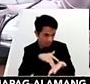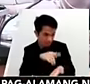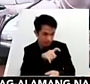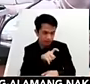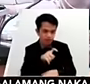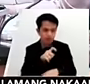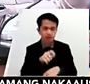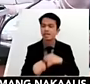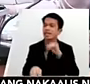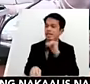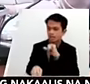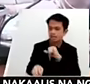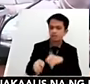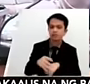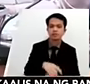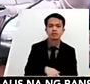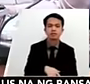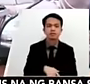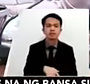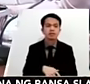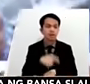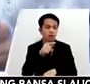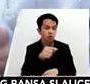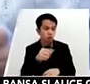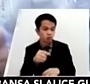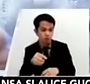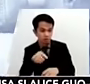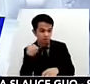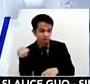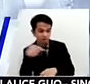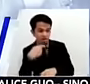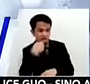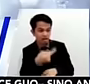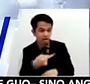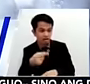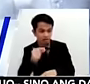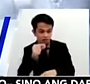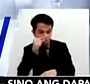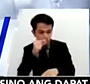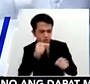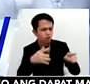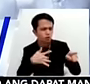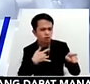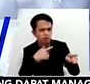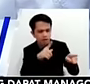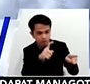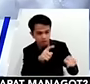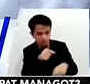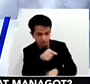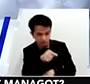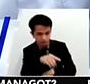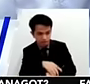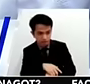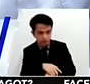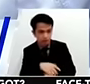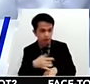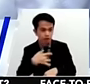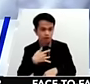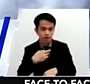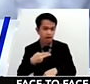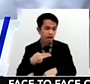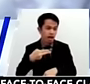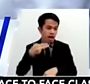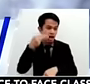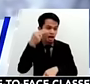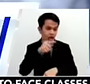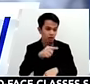Nung pinapasinghot ka nitong dalawa, ano nararamdaman mo? Were you high? Nanghina